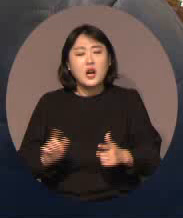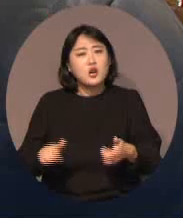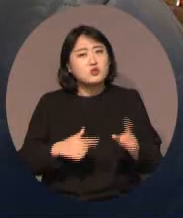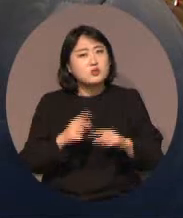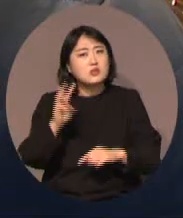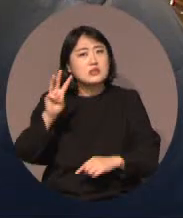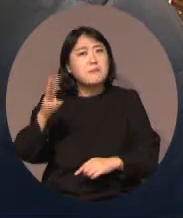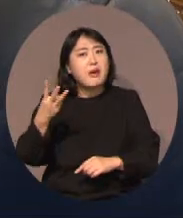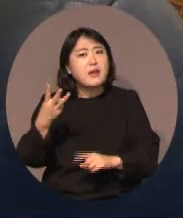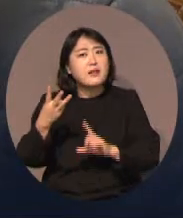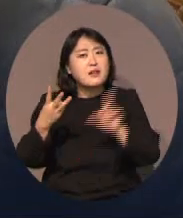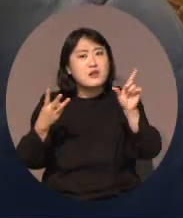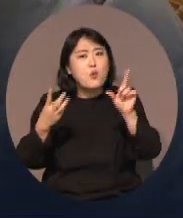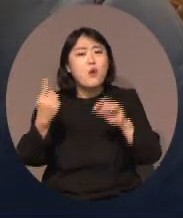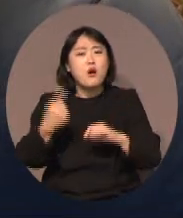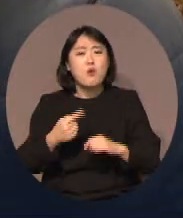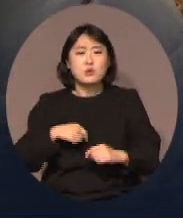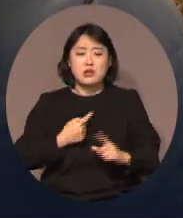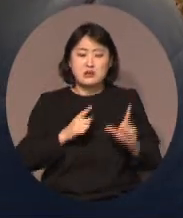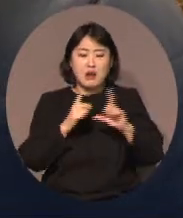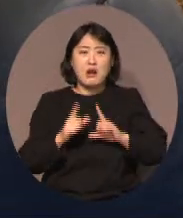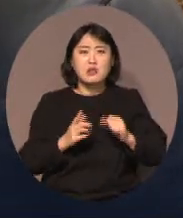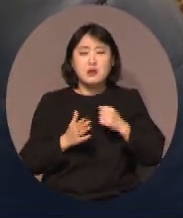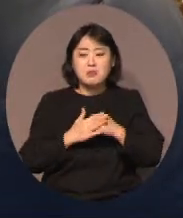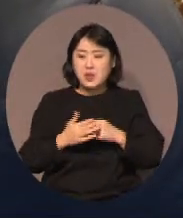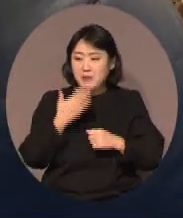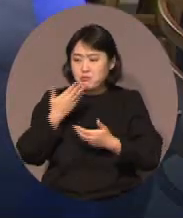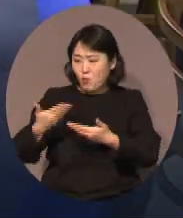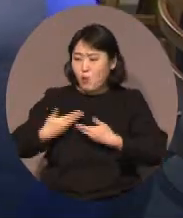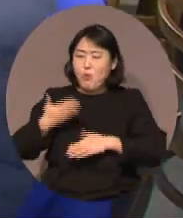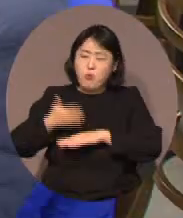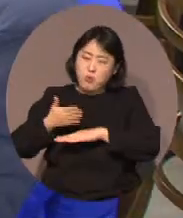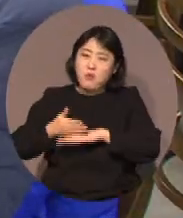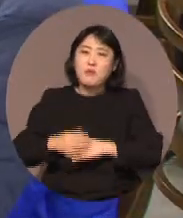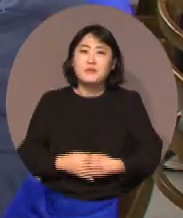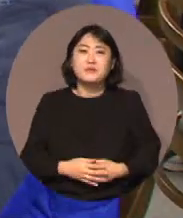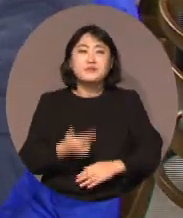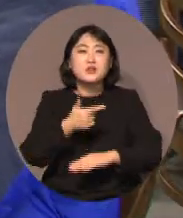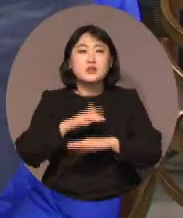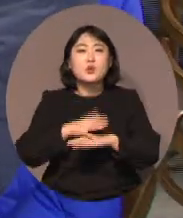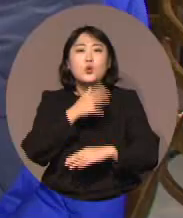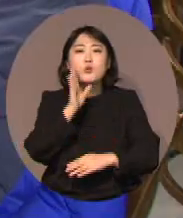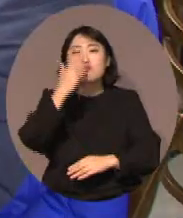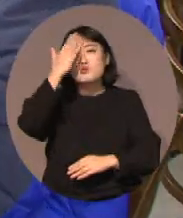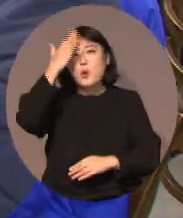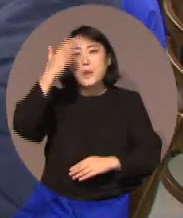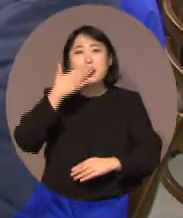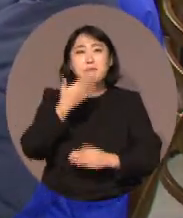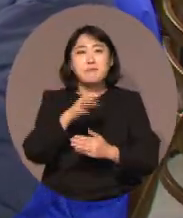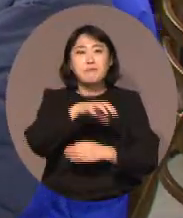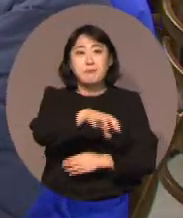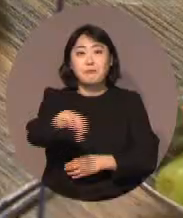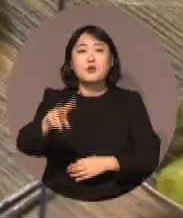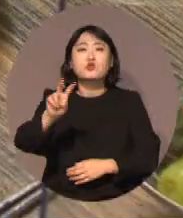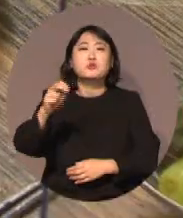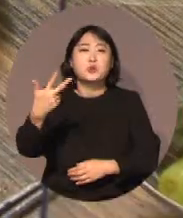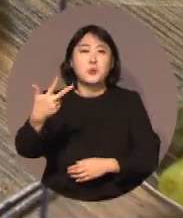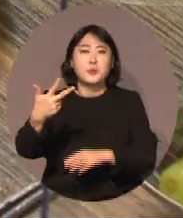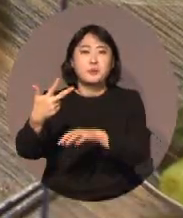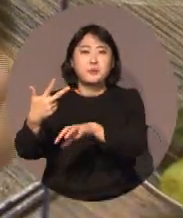먹을걸? 혼자 사는 놈이 이렇게 해주는 것만 고맙지 뭐. 대전의 노인 무료 급식소는